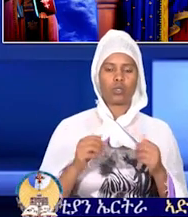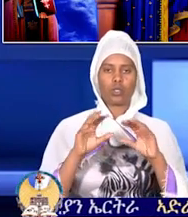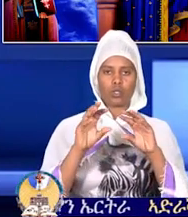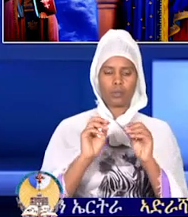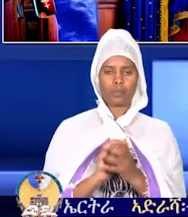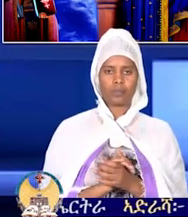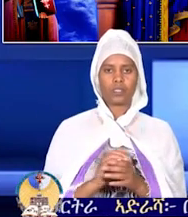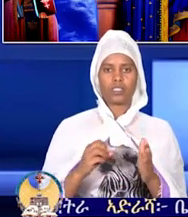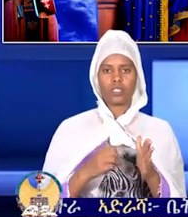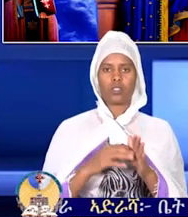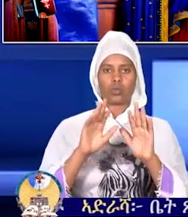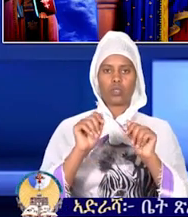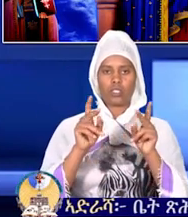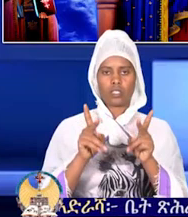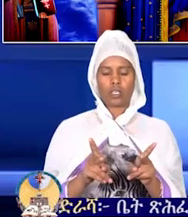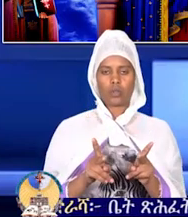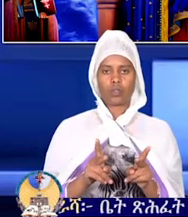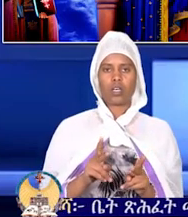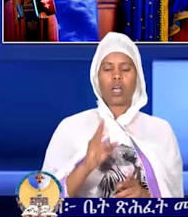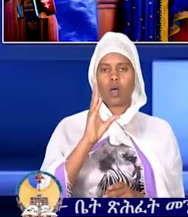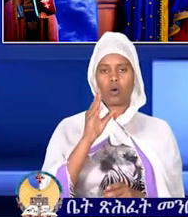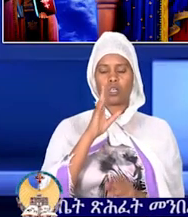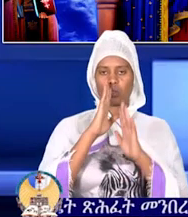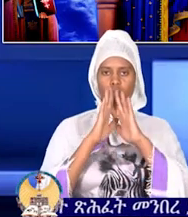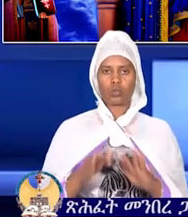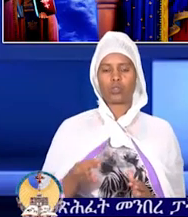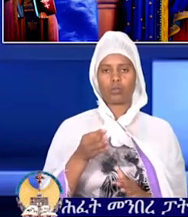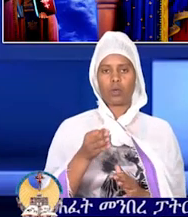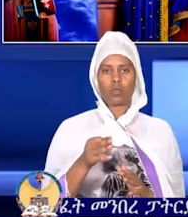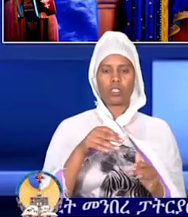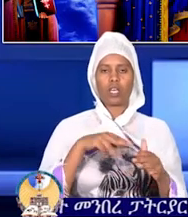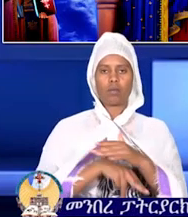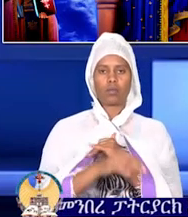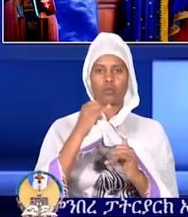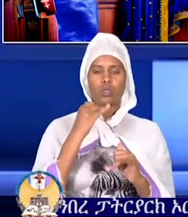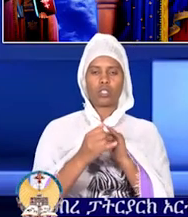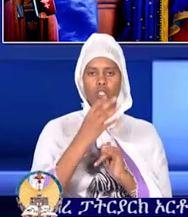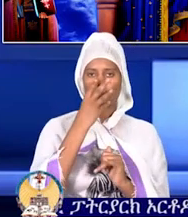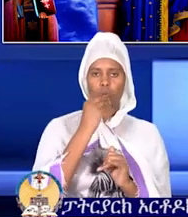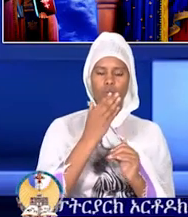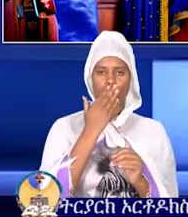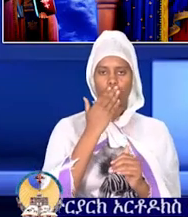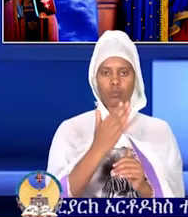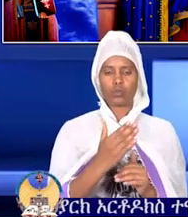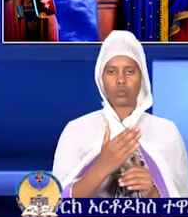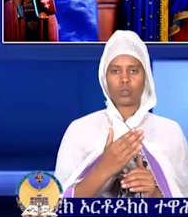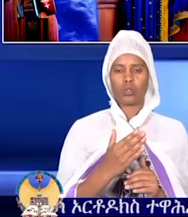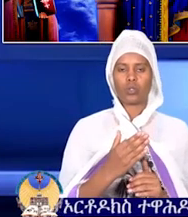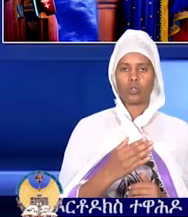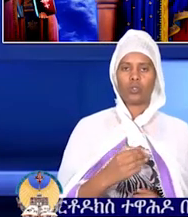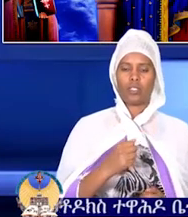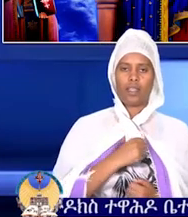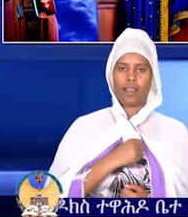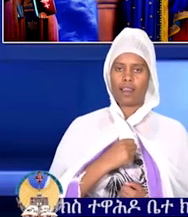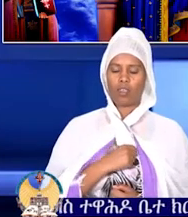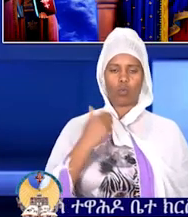ብእግዚአብሔር ዝቕበልዎ እዩ። ስለዝኾነ ከዓዩ ሃዋርያ ቅዱስ ጳውሎስ ኣብ መወዳእታ ህይወቱ ሰናይ